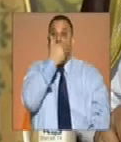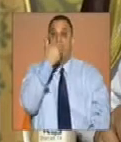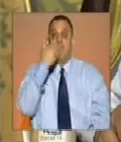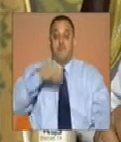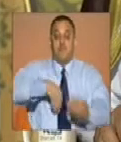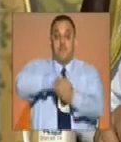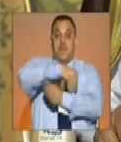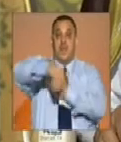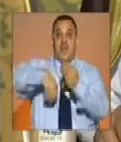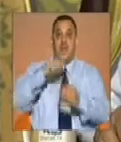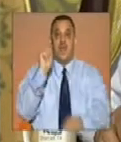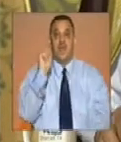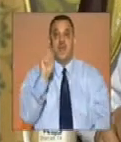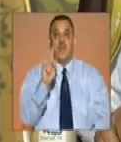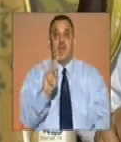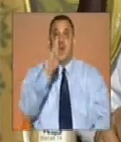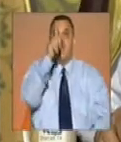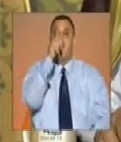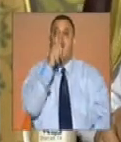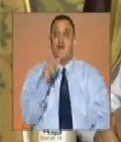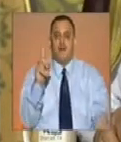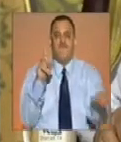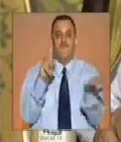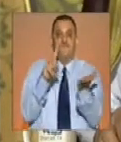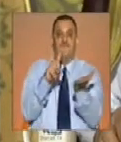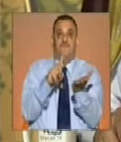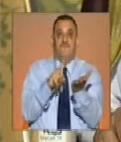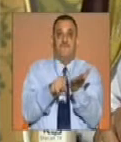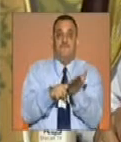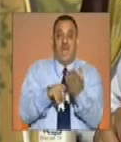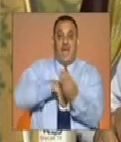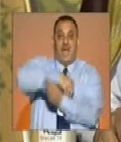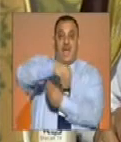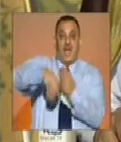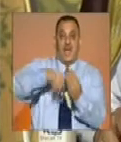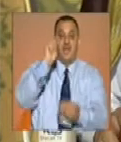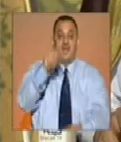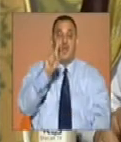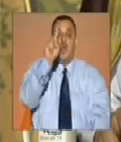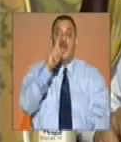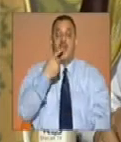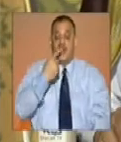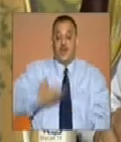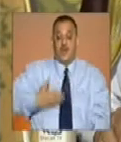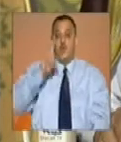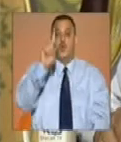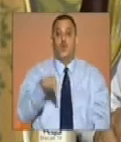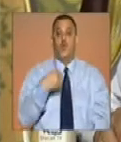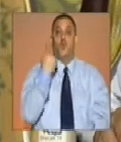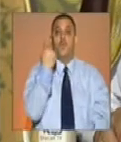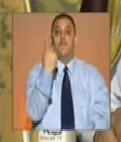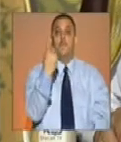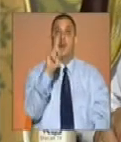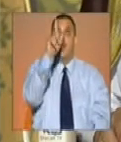وحج البيت. والله جل وعلا قد فرض حج البيت في العمر مرة واحدة. قال سبحانه